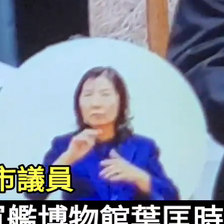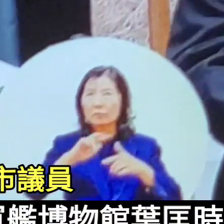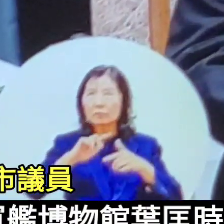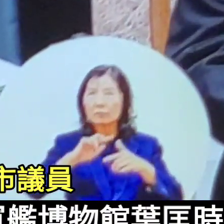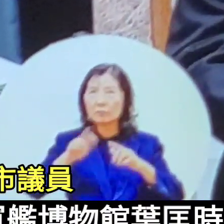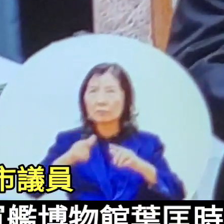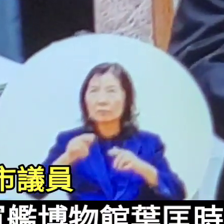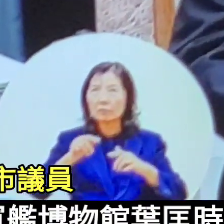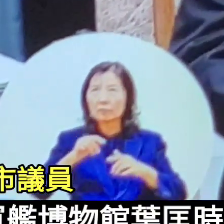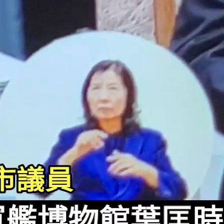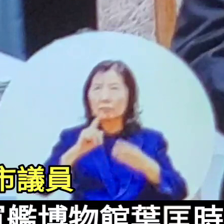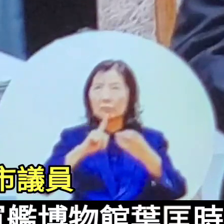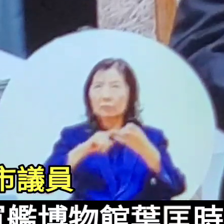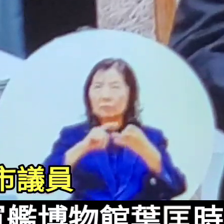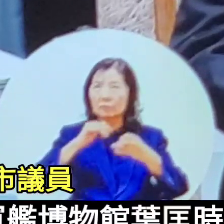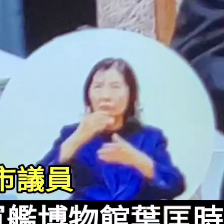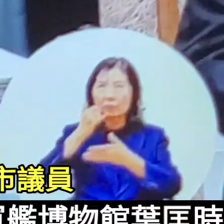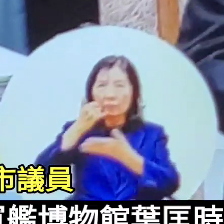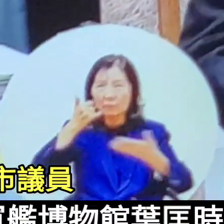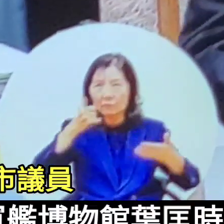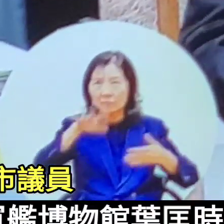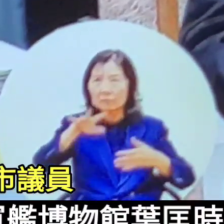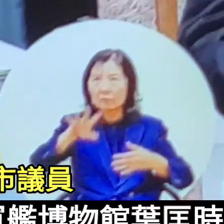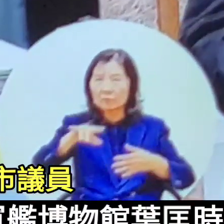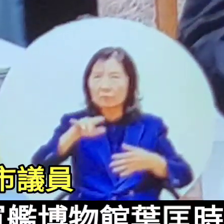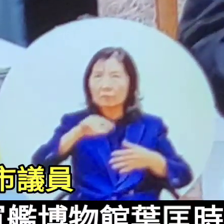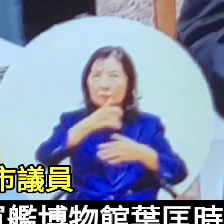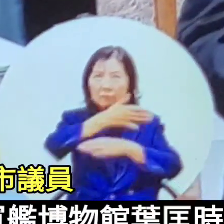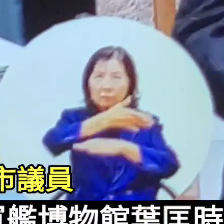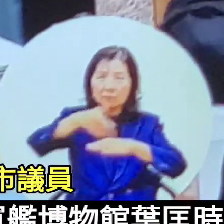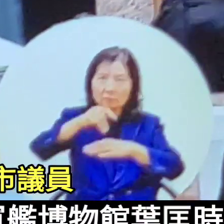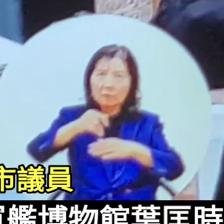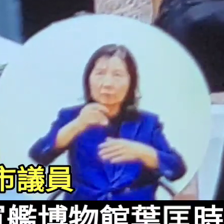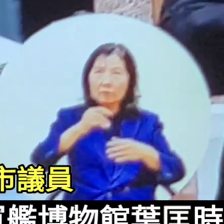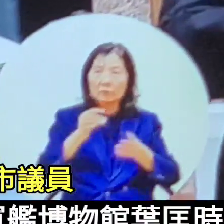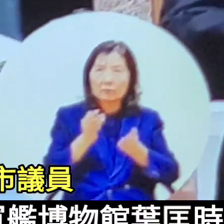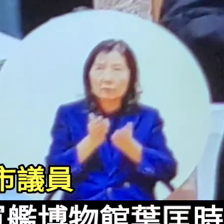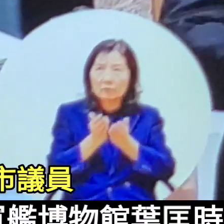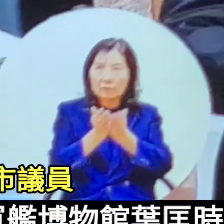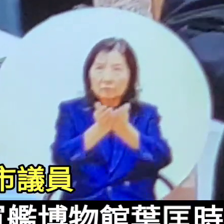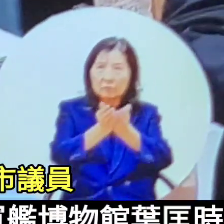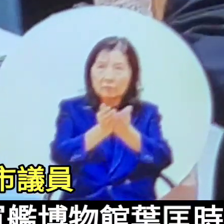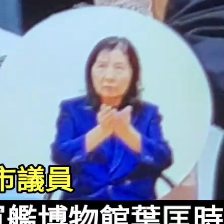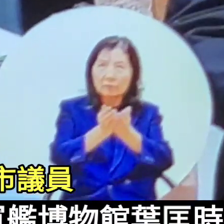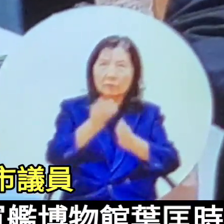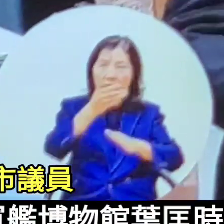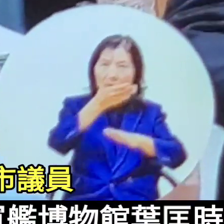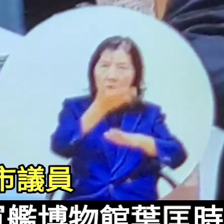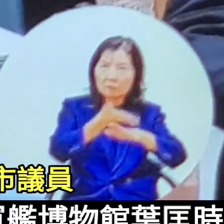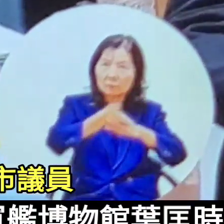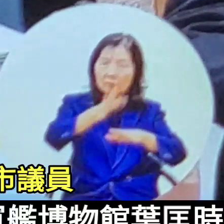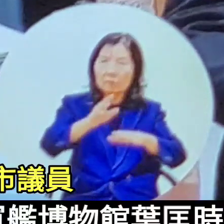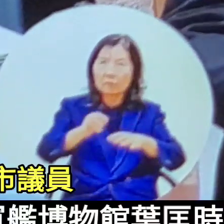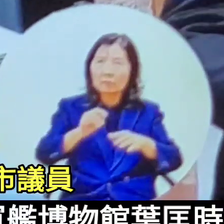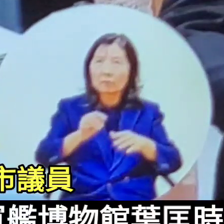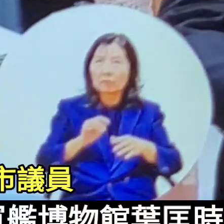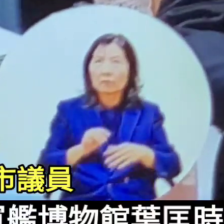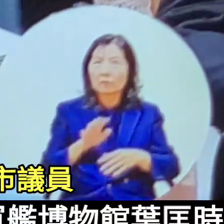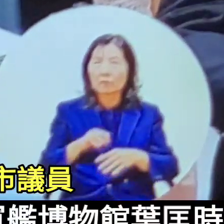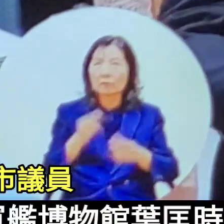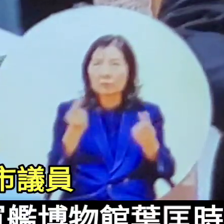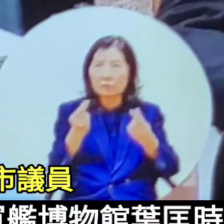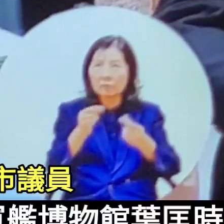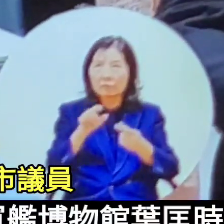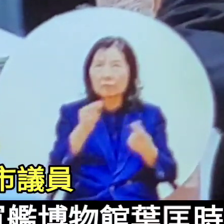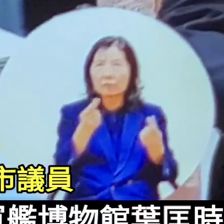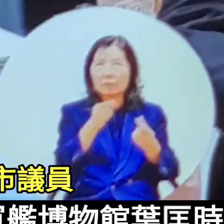巴斯特的一个巡洋舰，它停在泰晤士河上，也是做帝国战争博物馆的一个分馆，也就是类似您